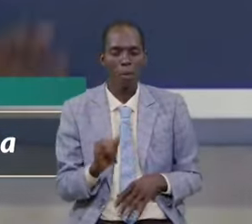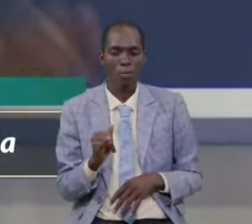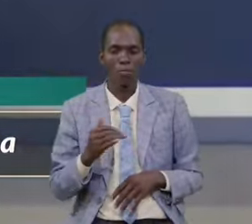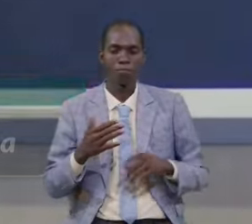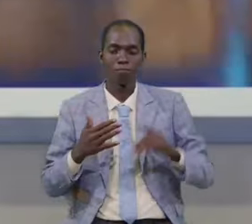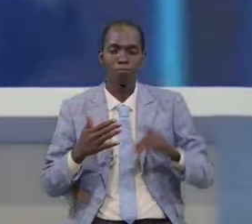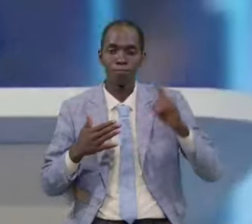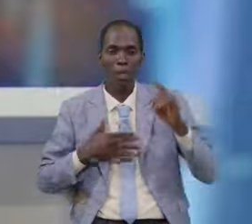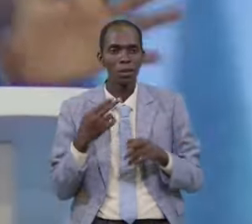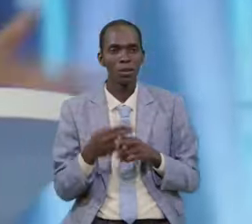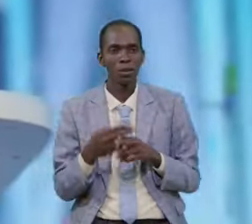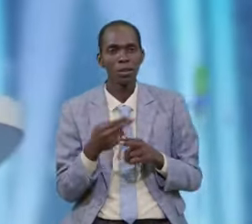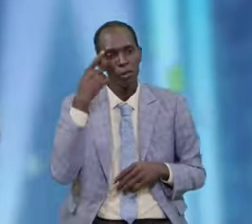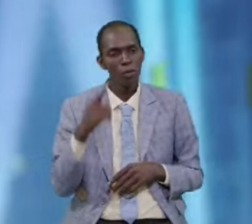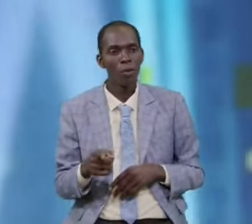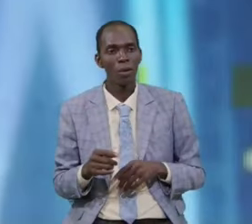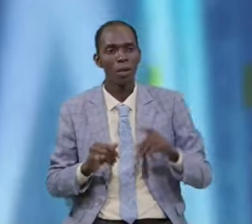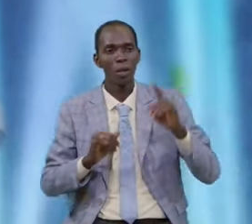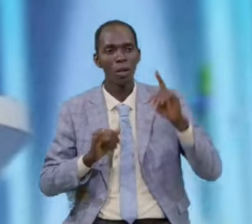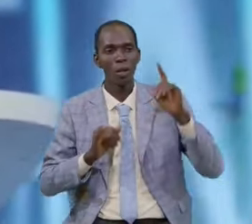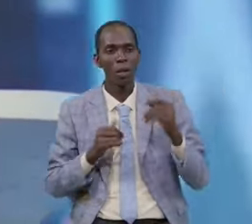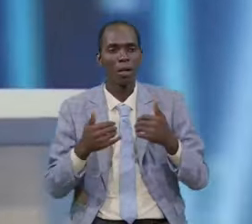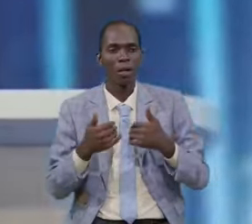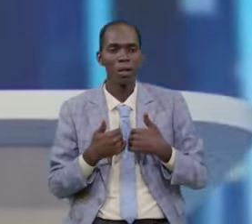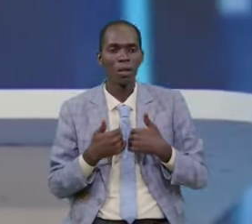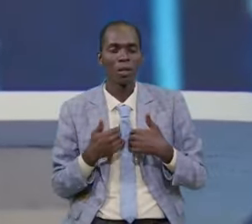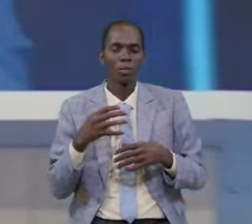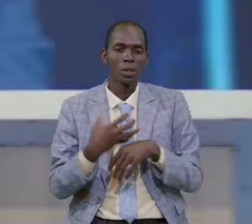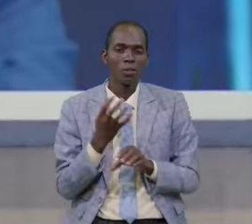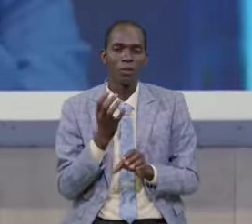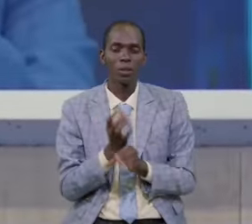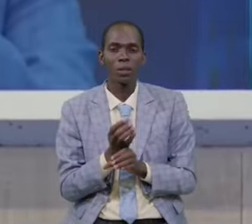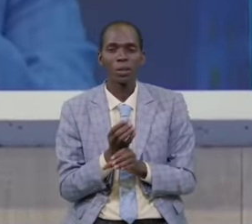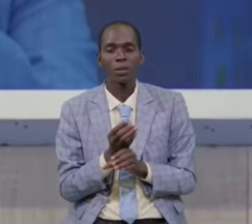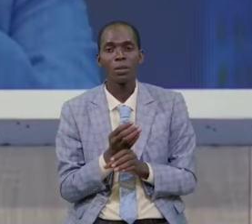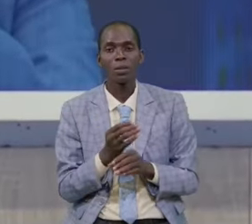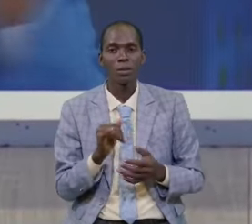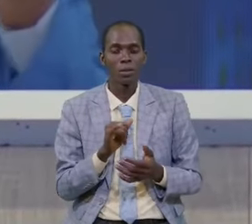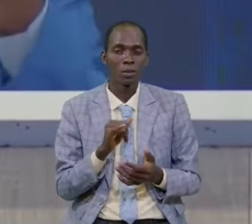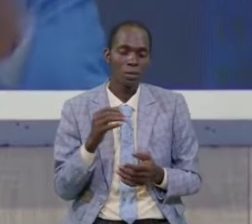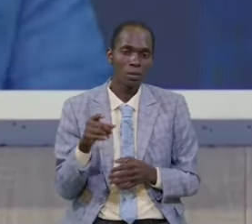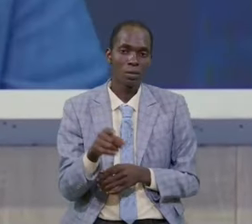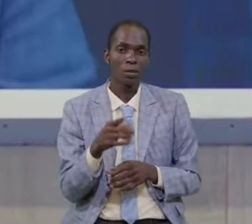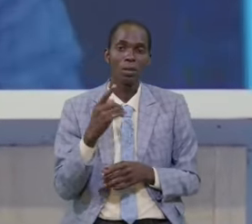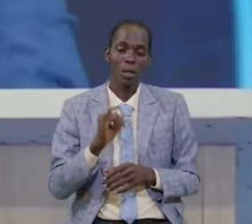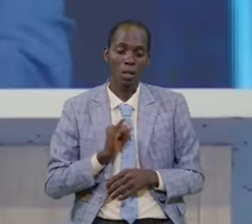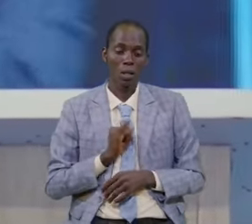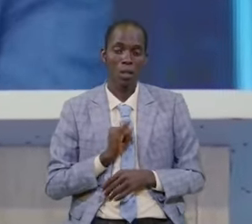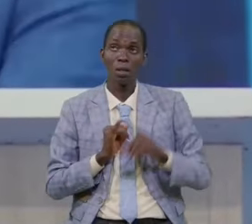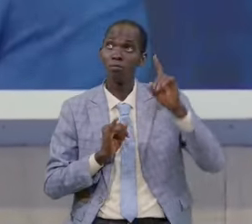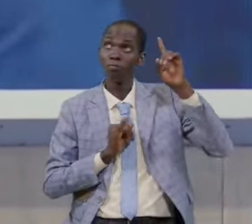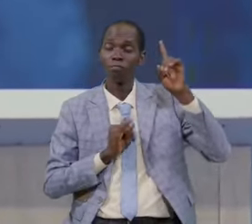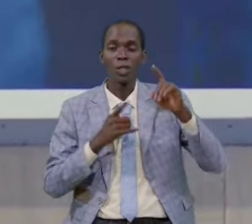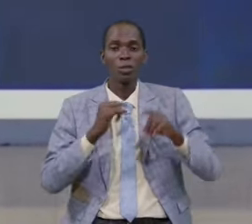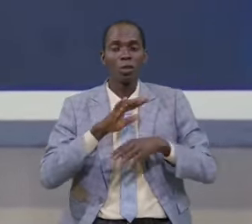que j'ai créé. Et le Dieu Tout-Puissant, le Dieu qui a toute la